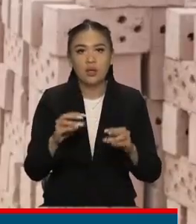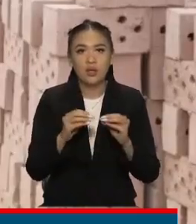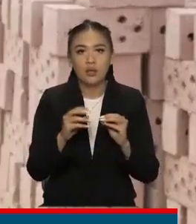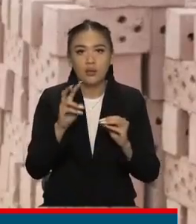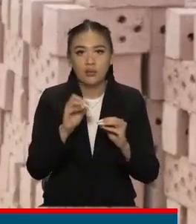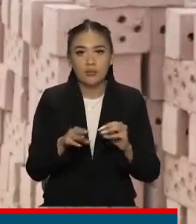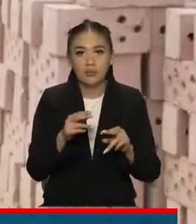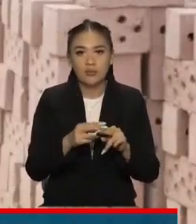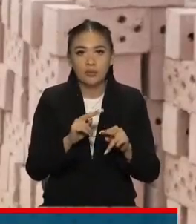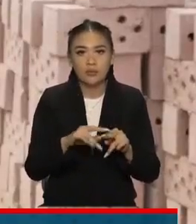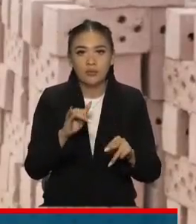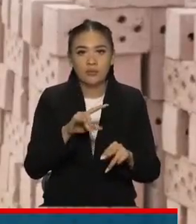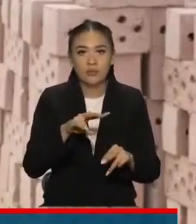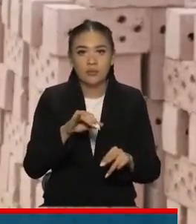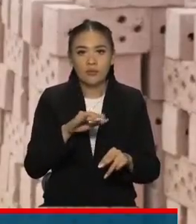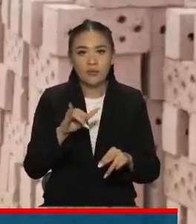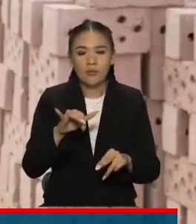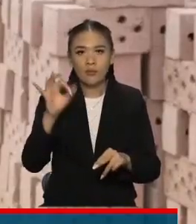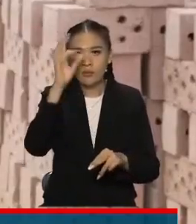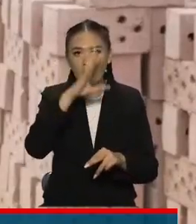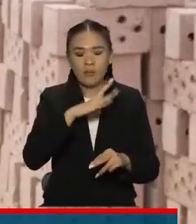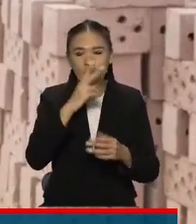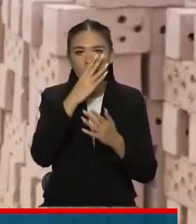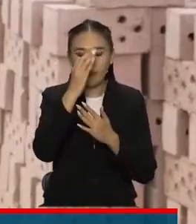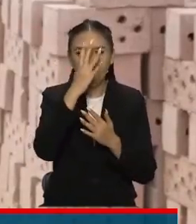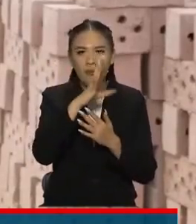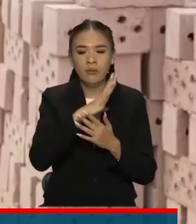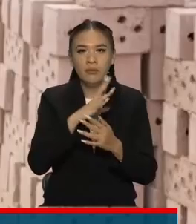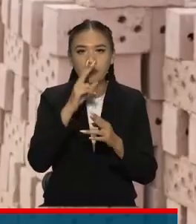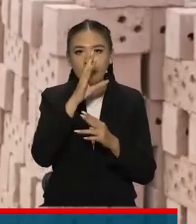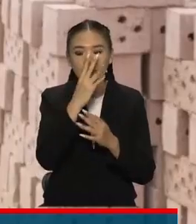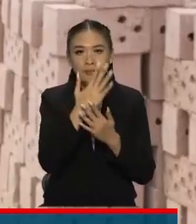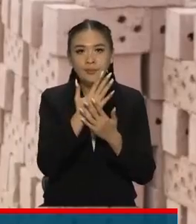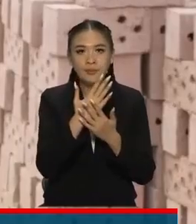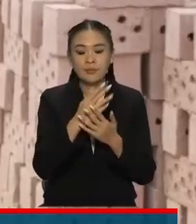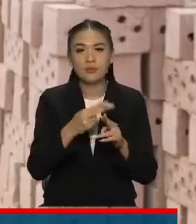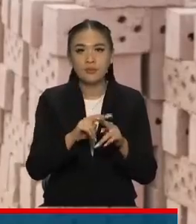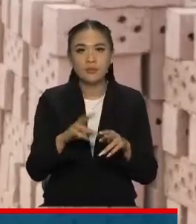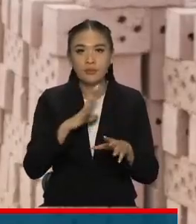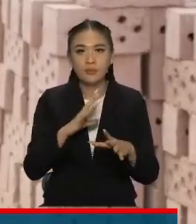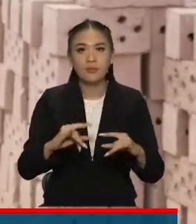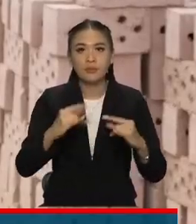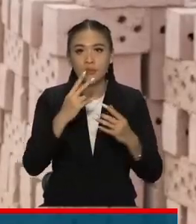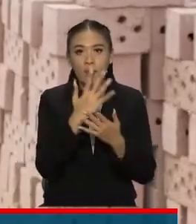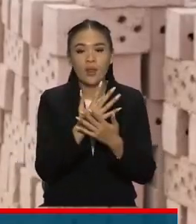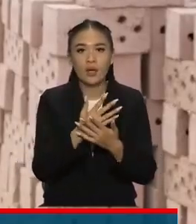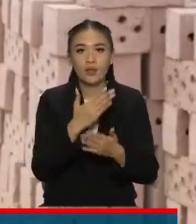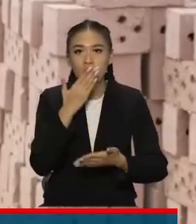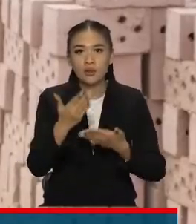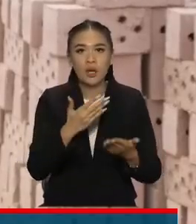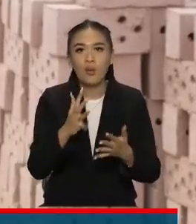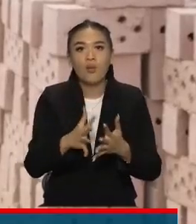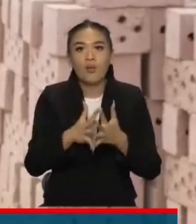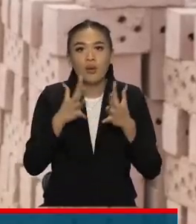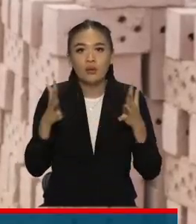жылдықта Ұлта өңірінде құрылыс қарқын алатыны анық дейді. Демек, мына менің қолымдағы отандық өнімге сұраныс еселеп